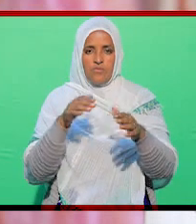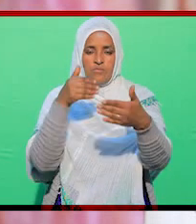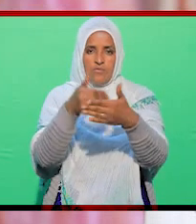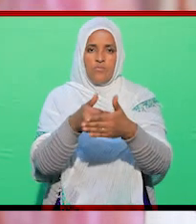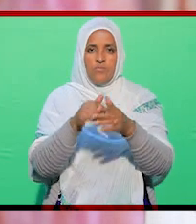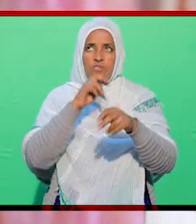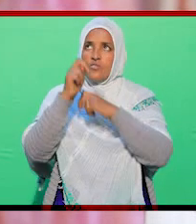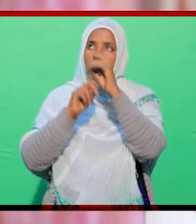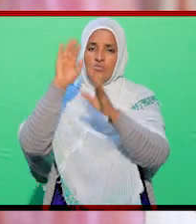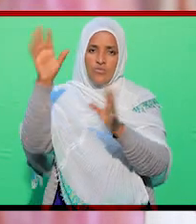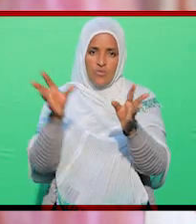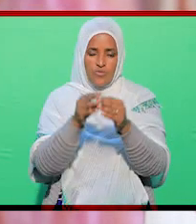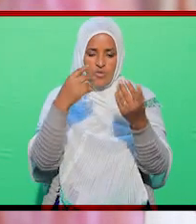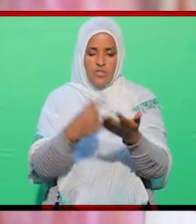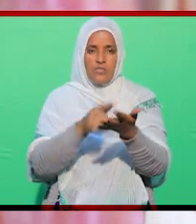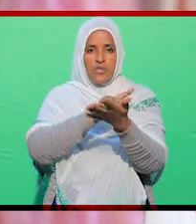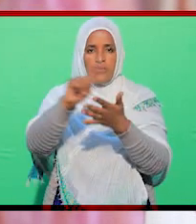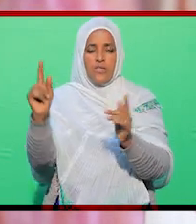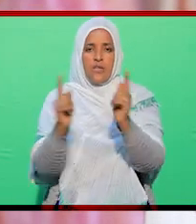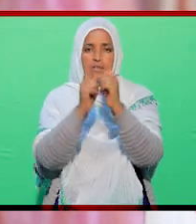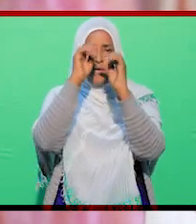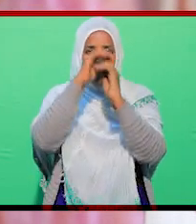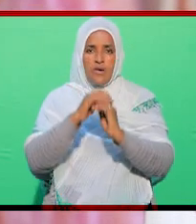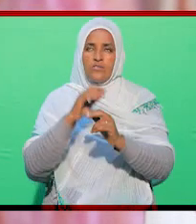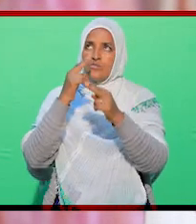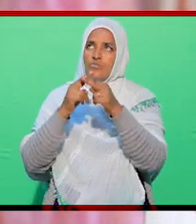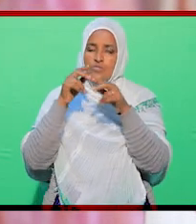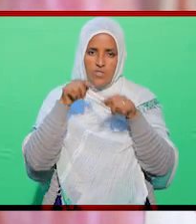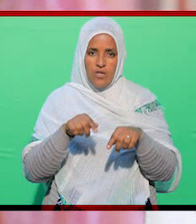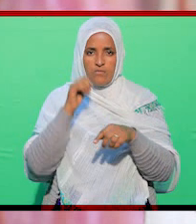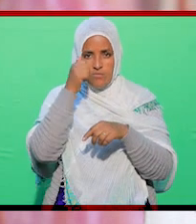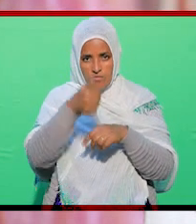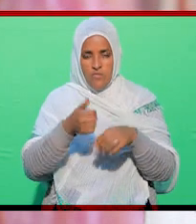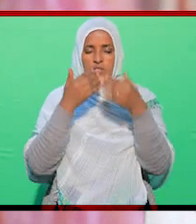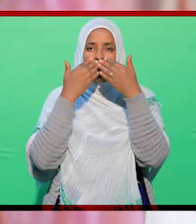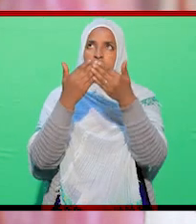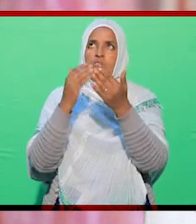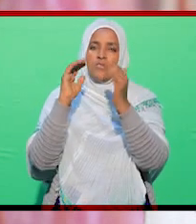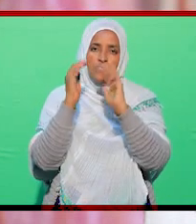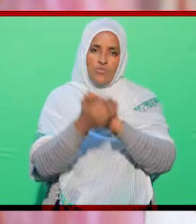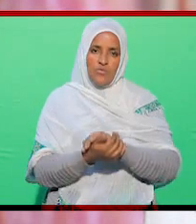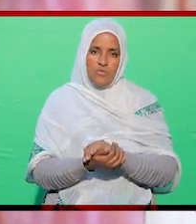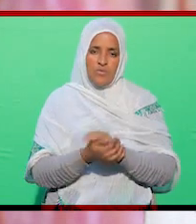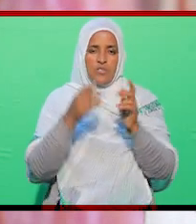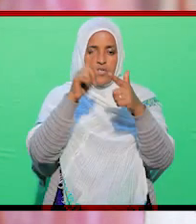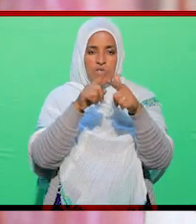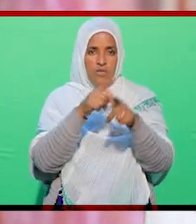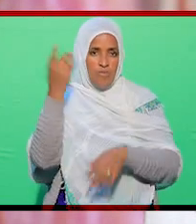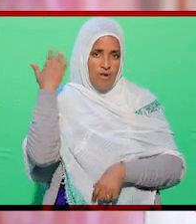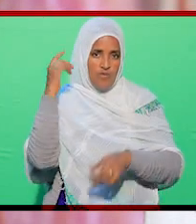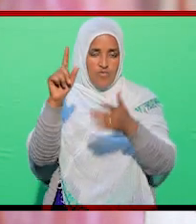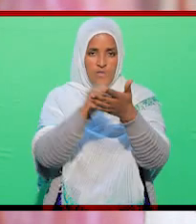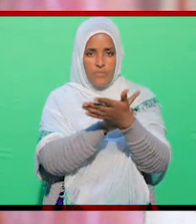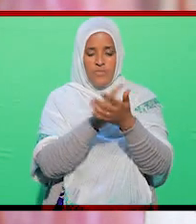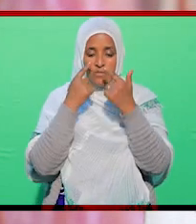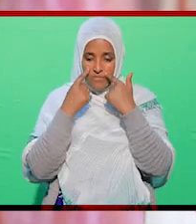አሜን። በሀብት ስቦ በረድኤት አቅርቦ በቸርነት ሰብስቦ ለዚህ ሳምንት ያገናኘን አምላካችን ስሙ ዛሬም ዘወትርም የተመሰገነ